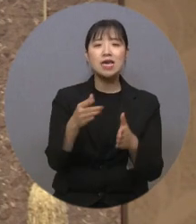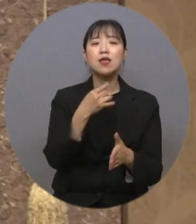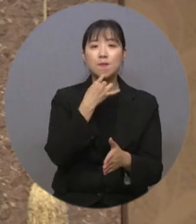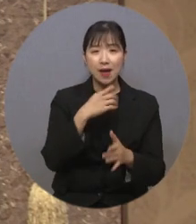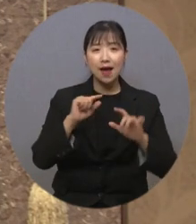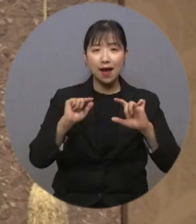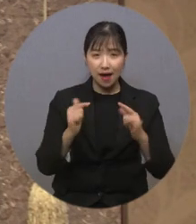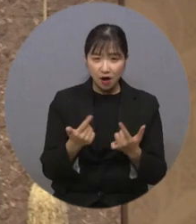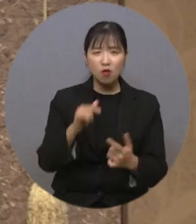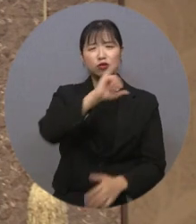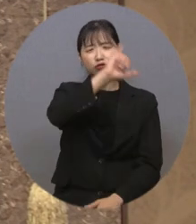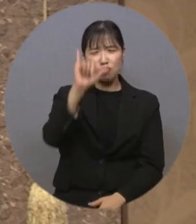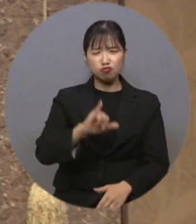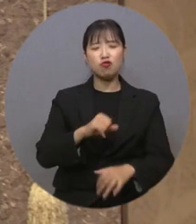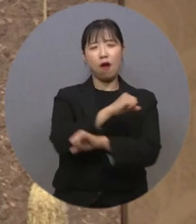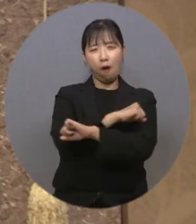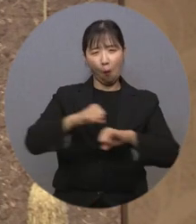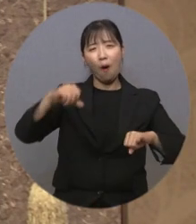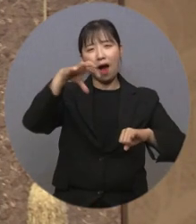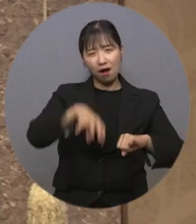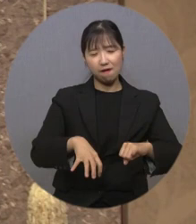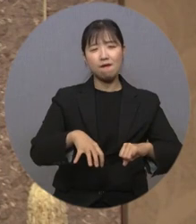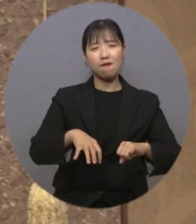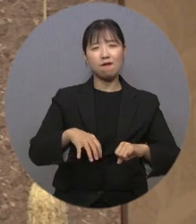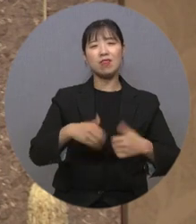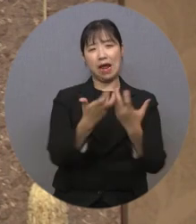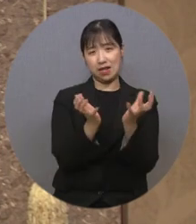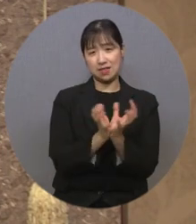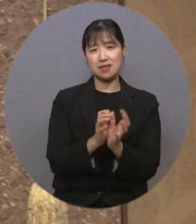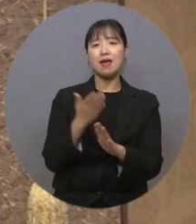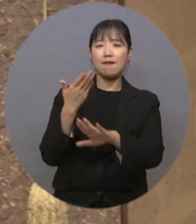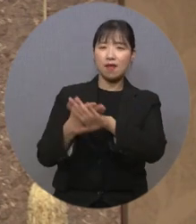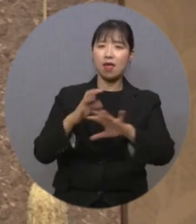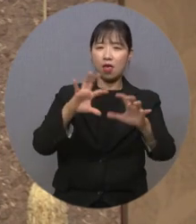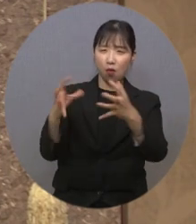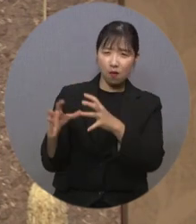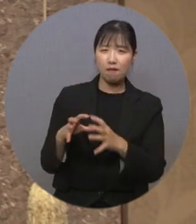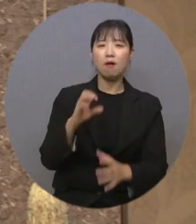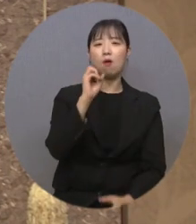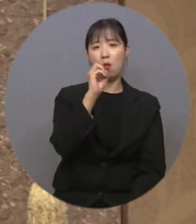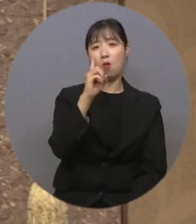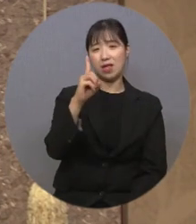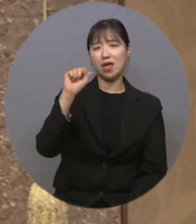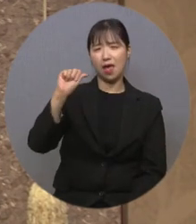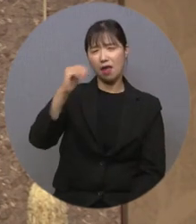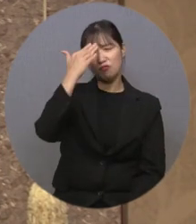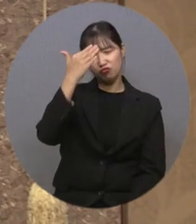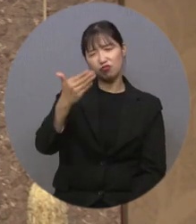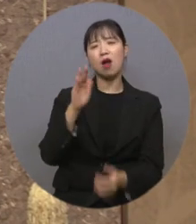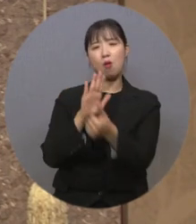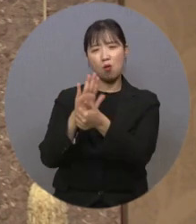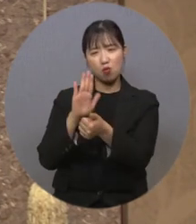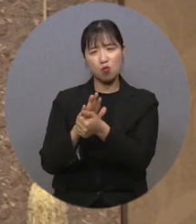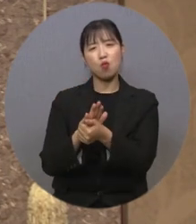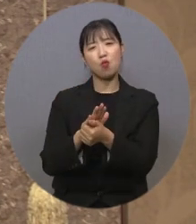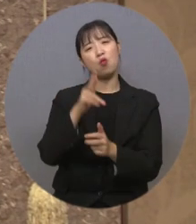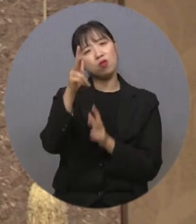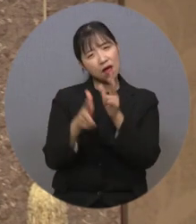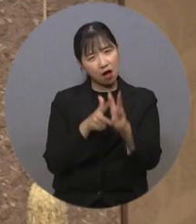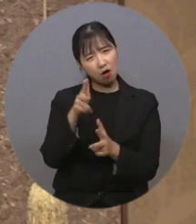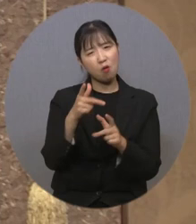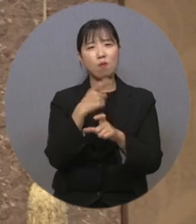아니라 전국에 있는 우리 광역단체들이 해외 ODA 무상 원조를 할 수 있는 그런